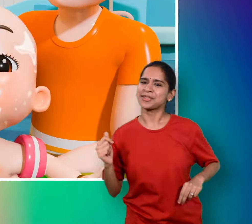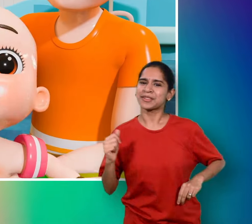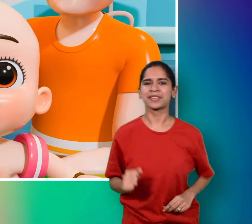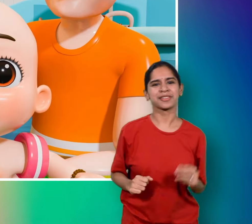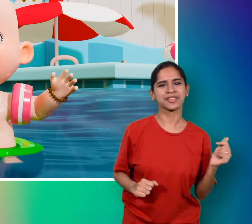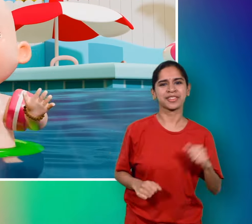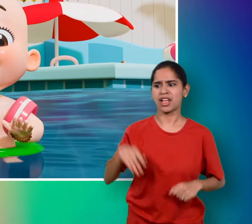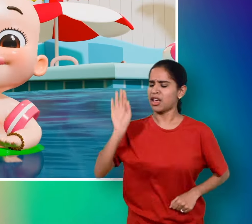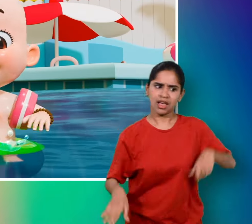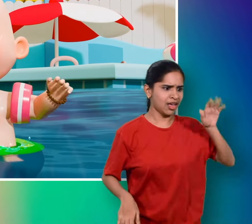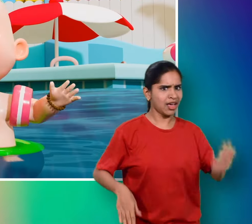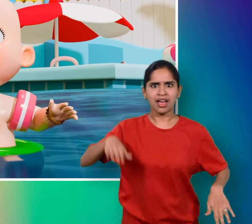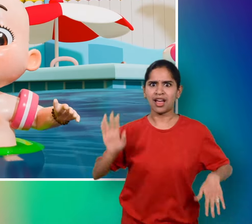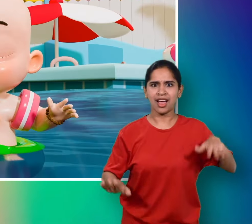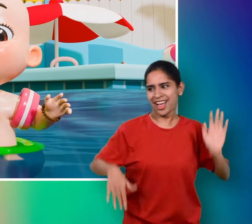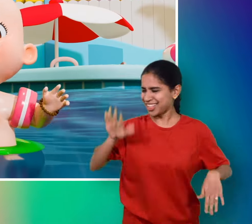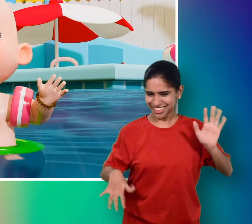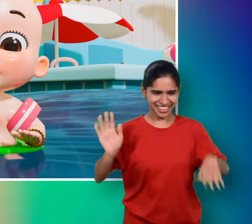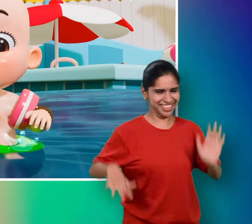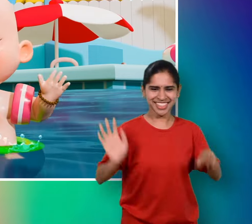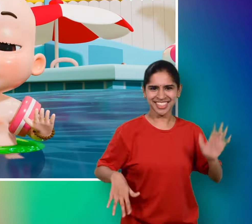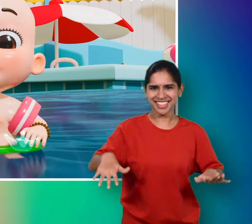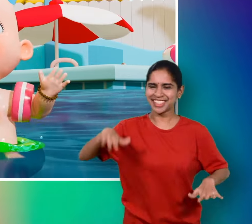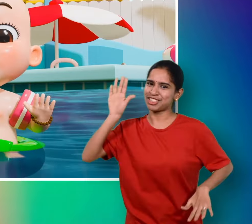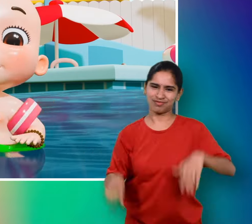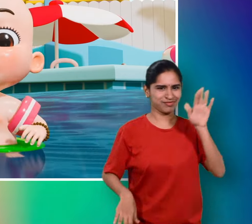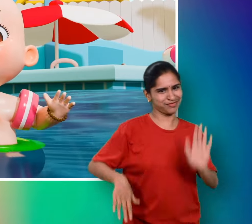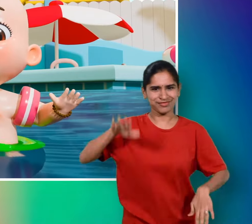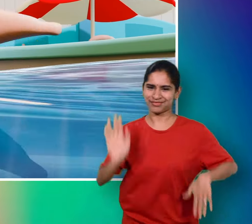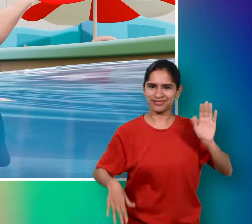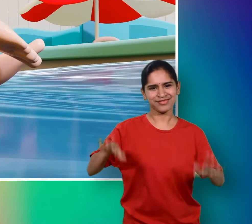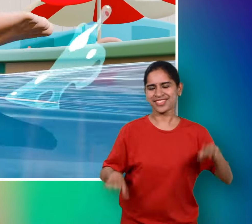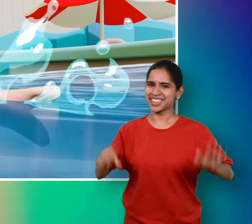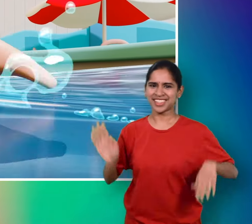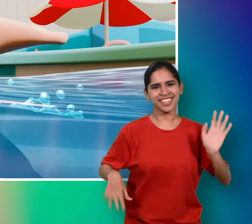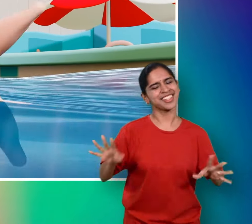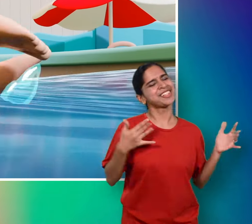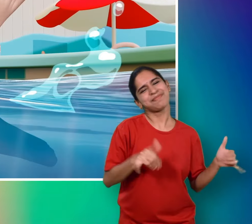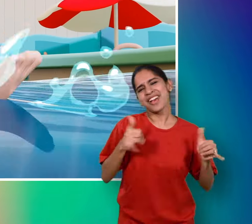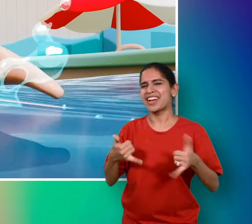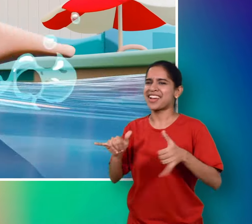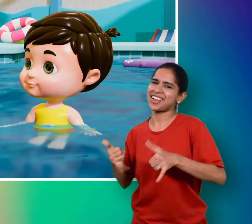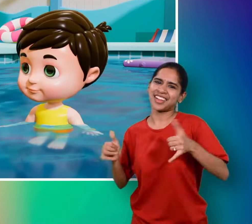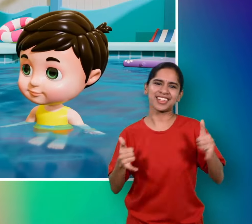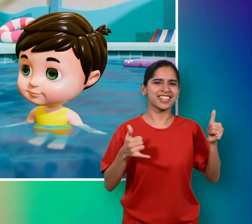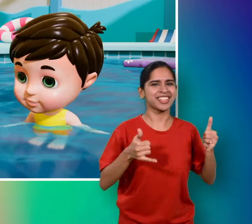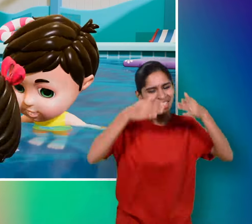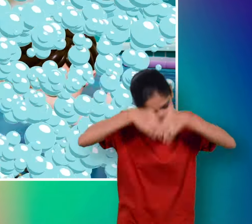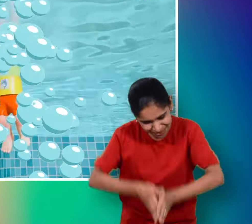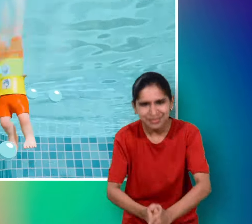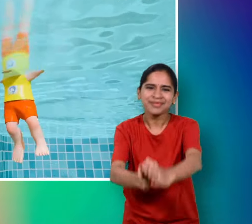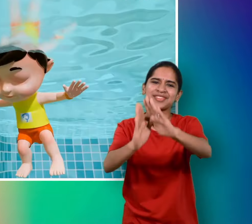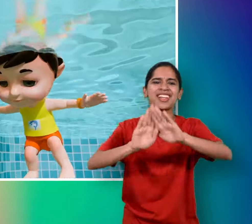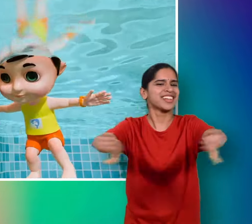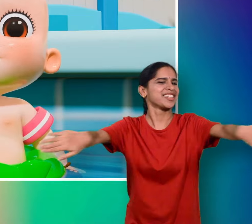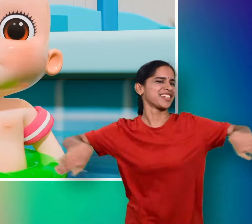जाएगा छप छप छप छप छप छप छप छप छप छप छप छप करते जाए और पानी में